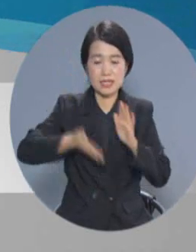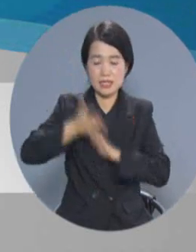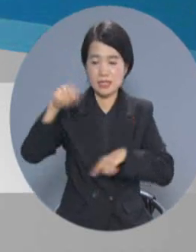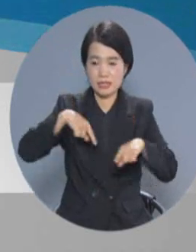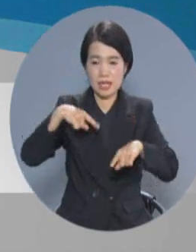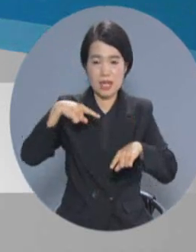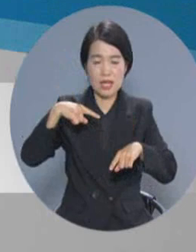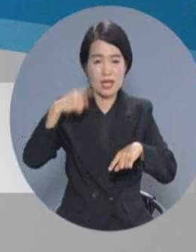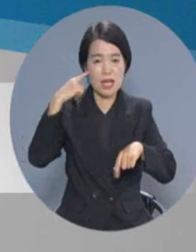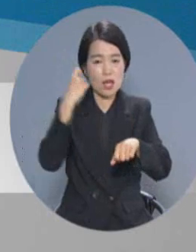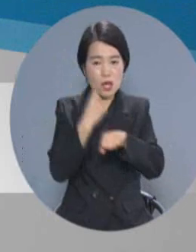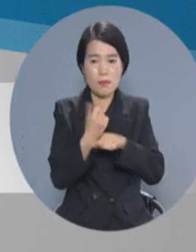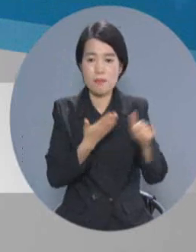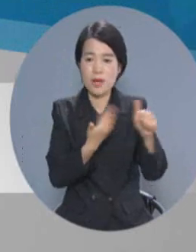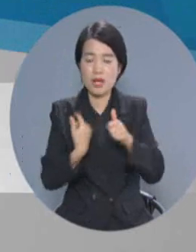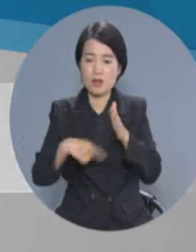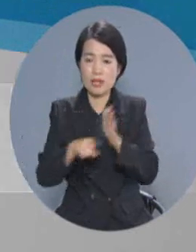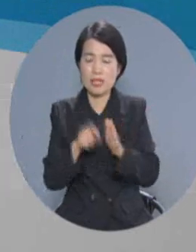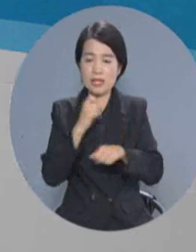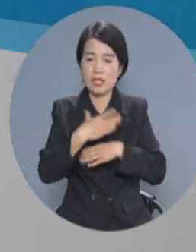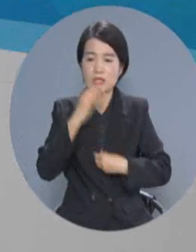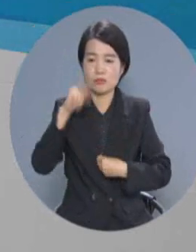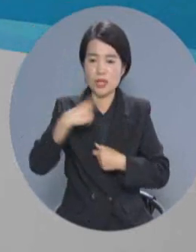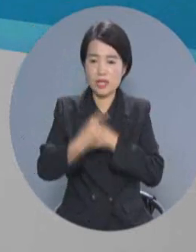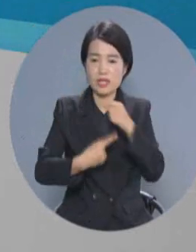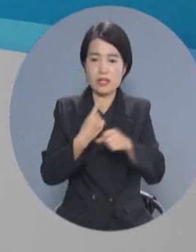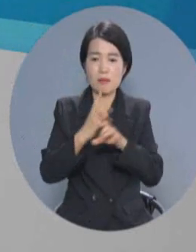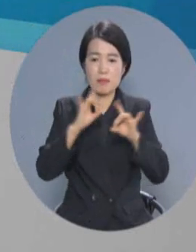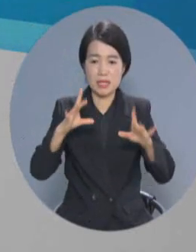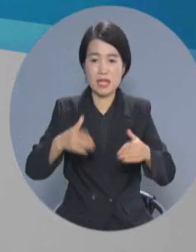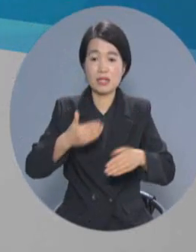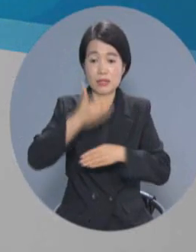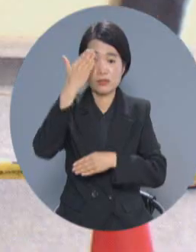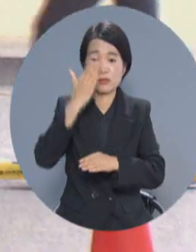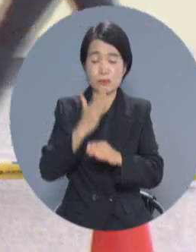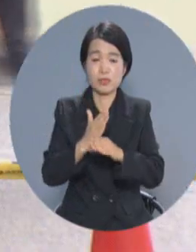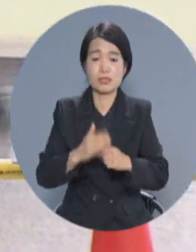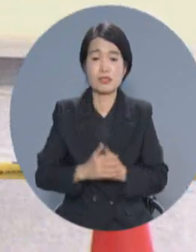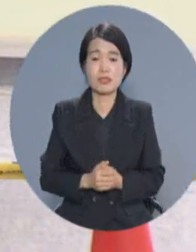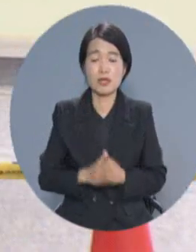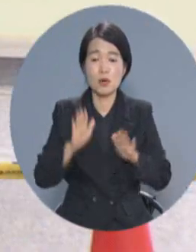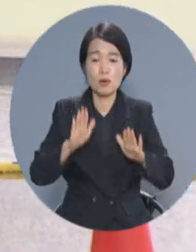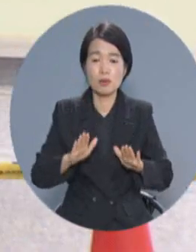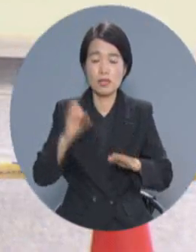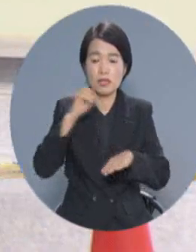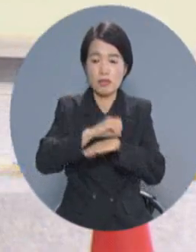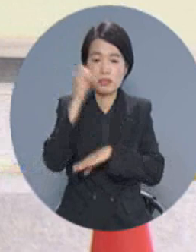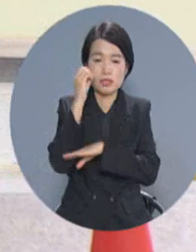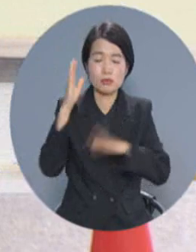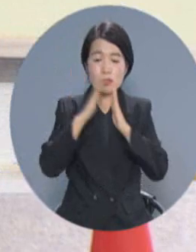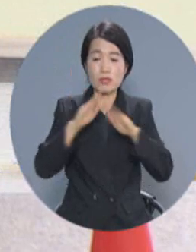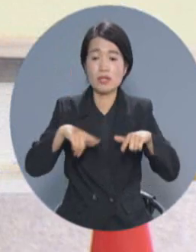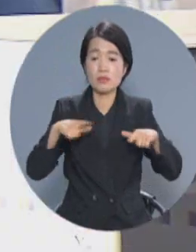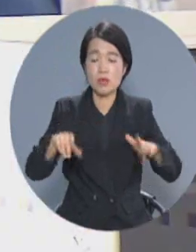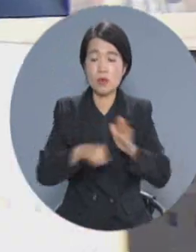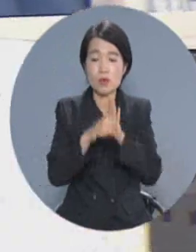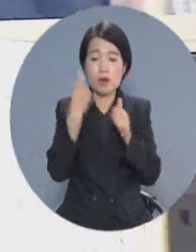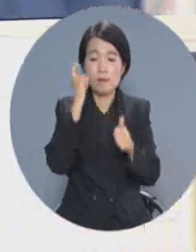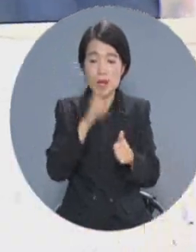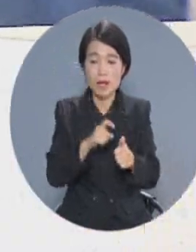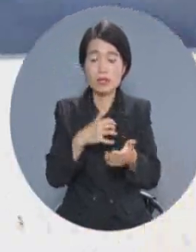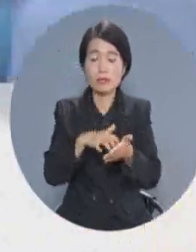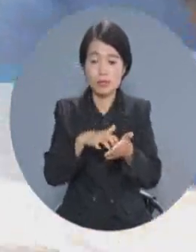개발을 유도하고자 행정안전부가 매년 개최하고 있습니다. 오늘 0시 기준 전남 지역의 코로나19